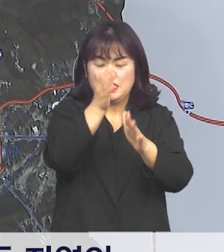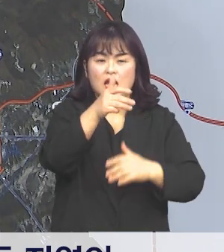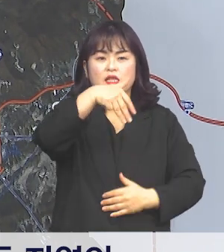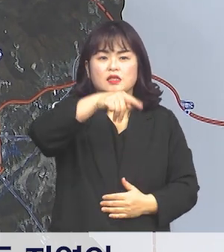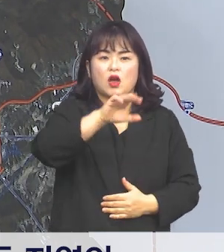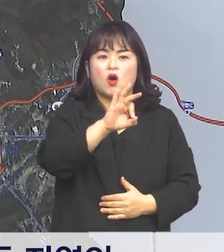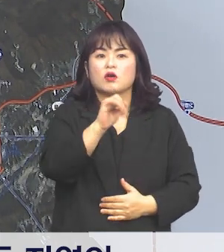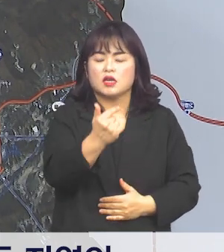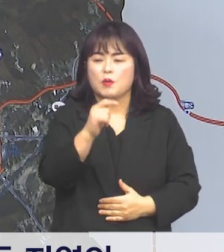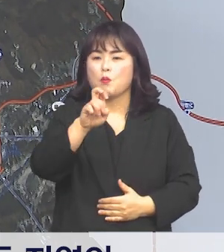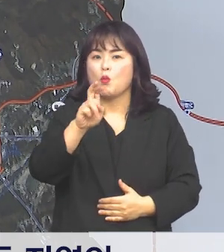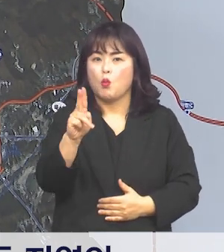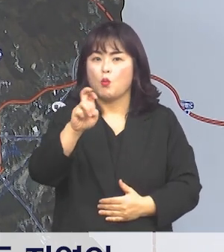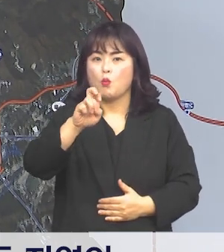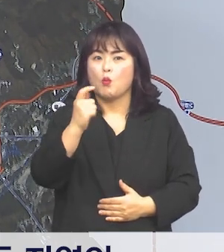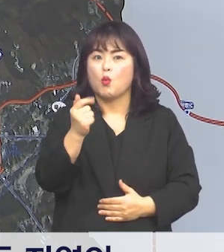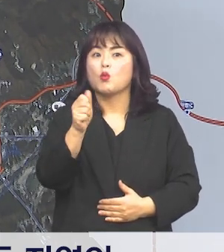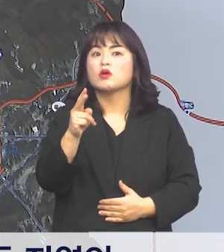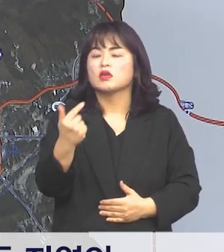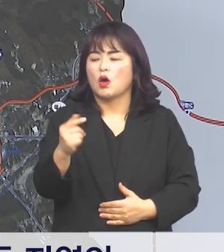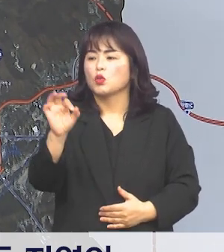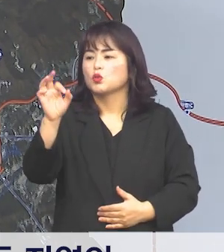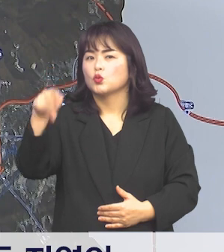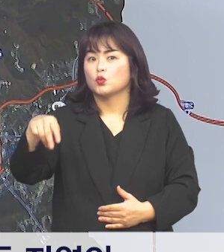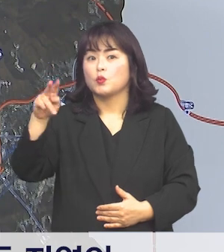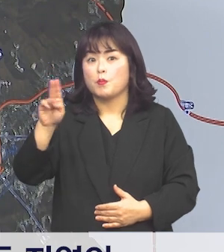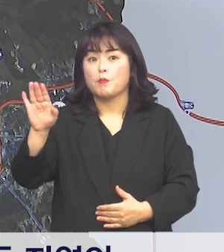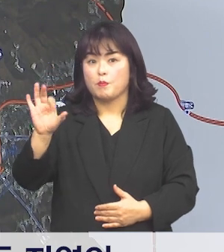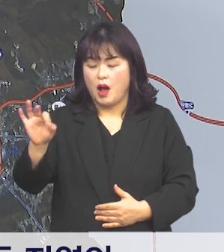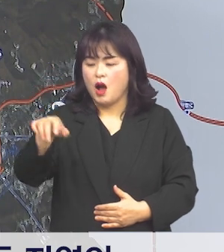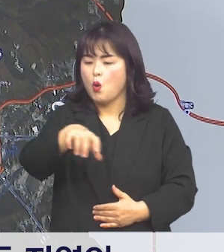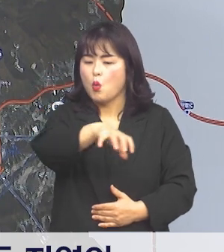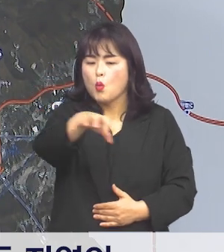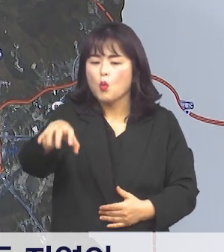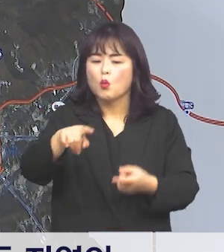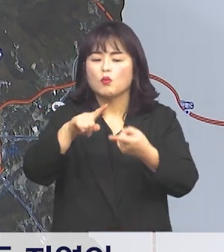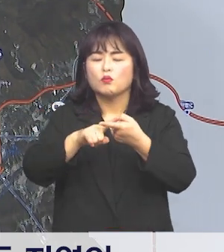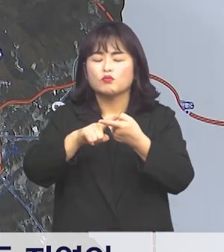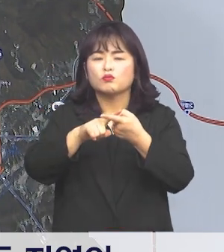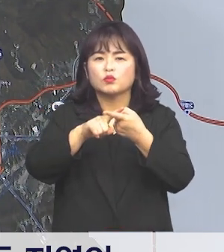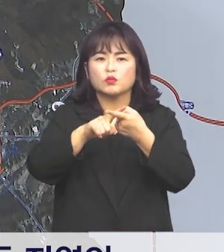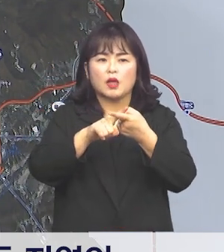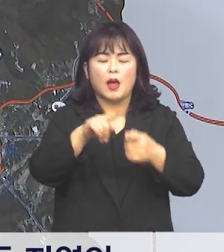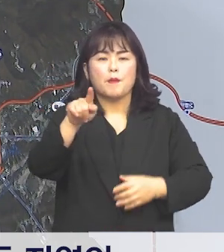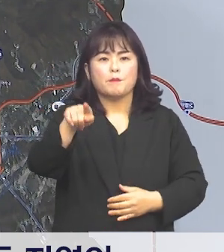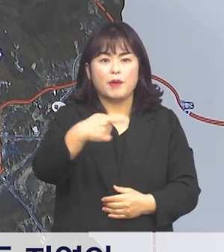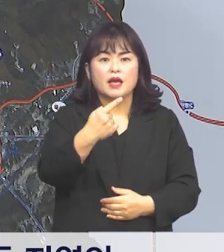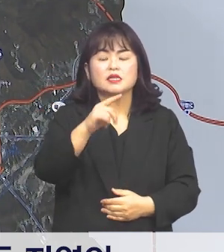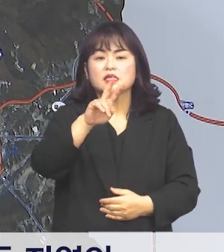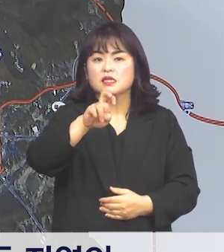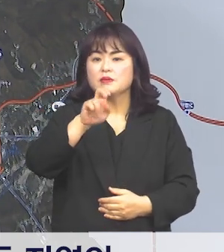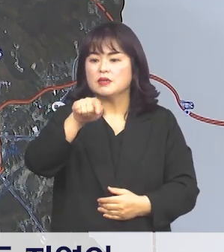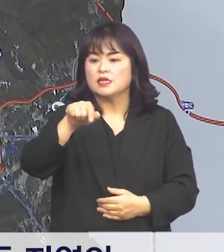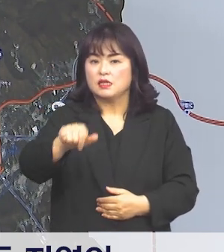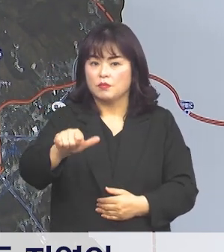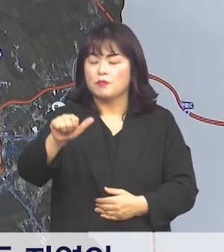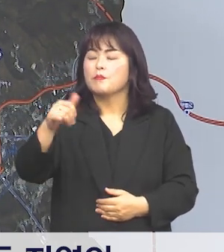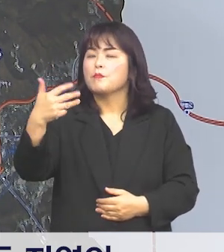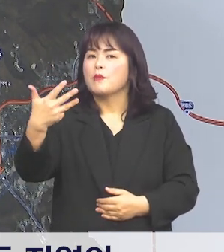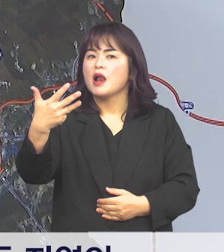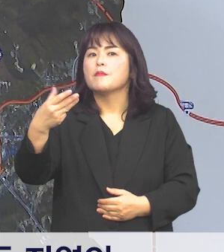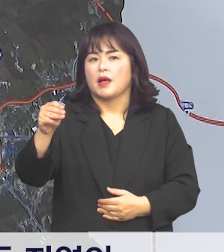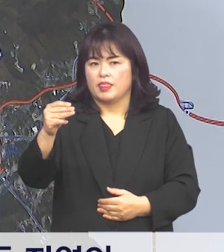용인특례시 처인구 포고급 모연읍 유방동 지역의 수변구역 112.8만